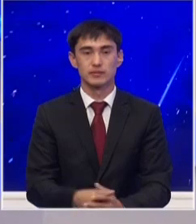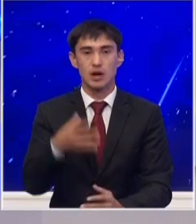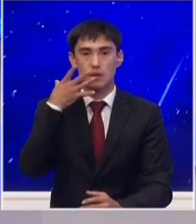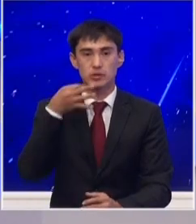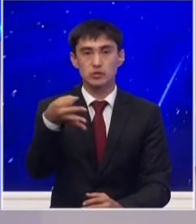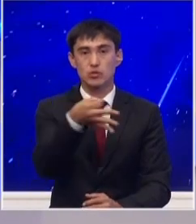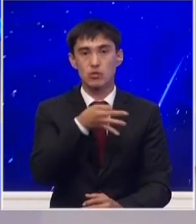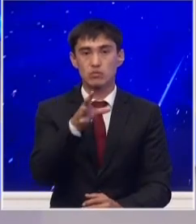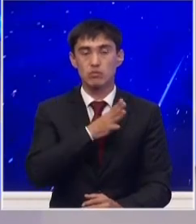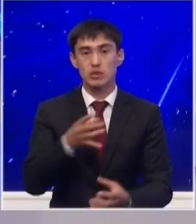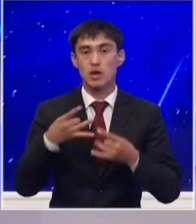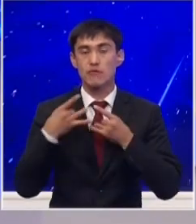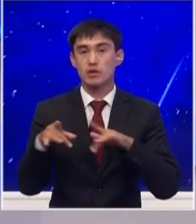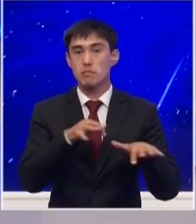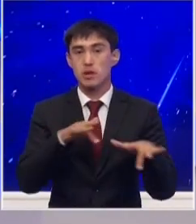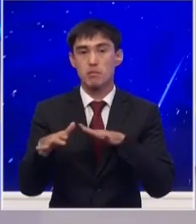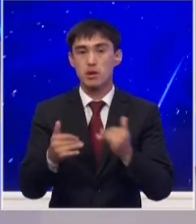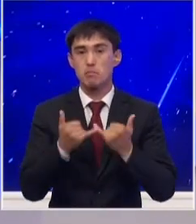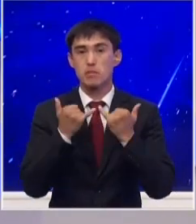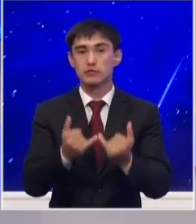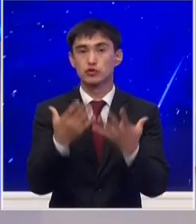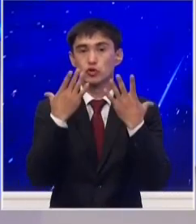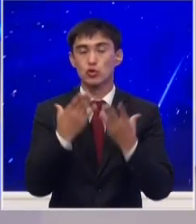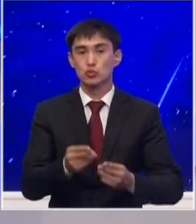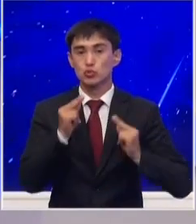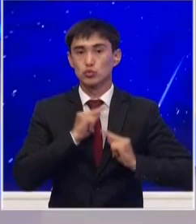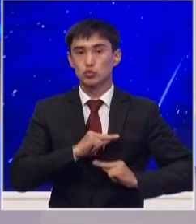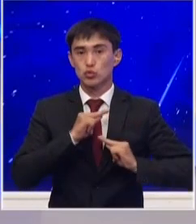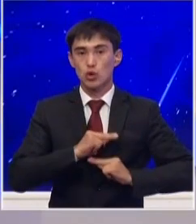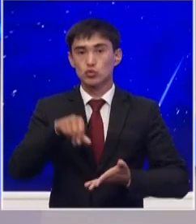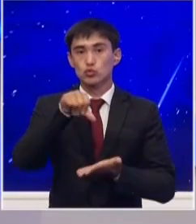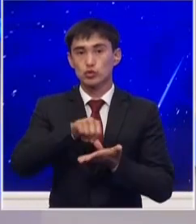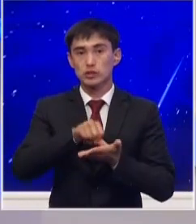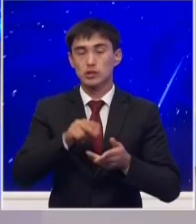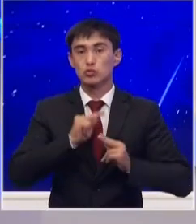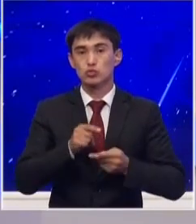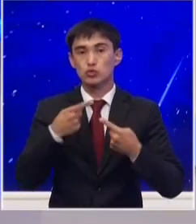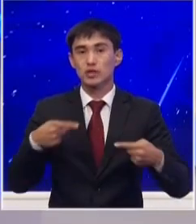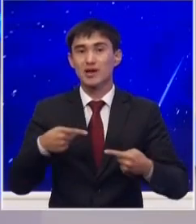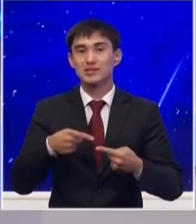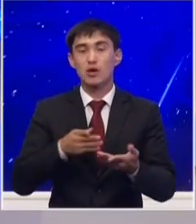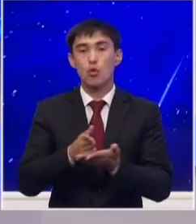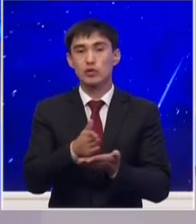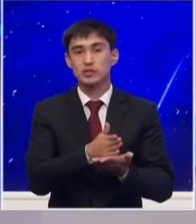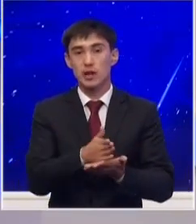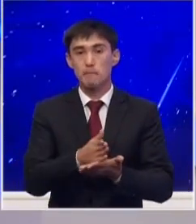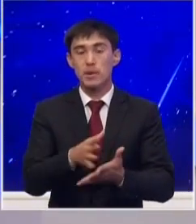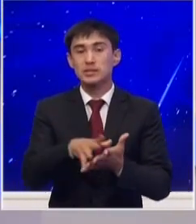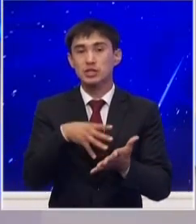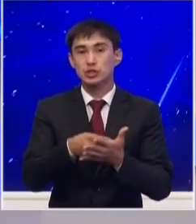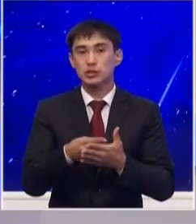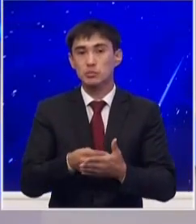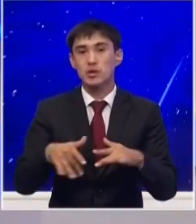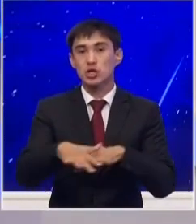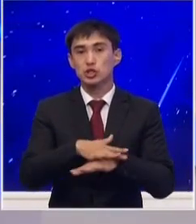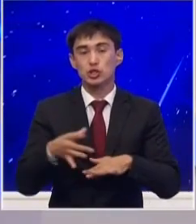В Алматинской области состоялось торжественное мероприятие, посвященное Дню труда с участием тружеников разных отраслей. Со